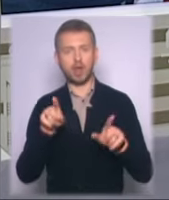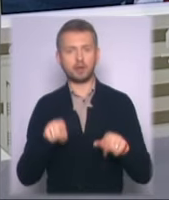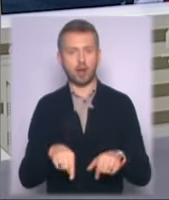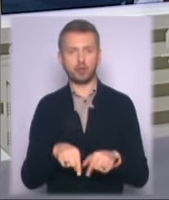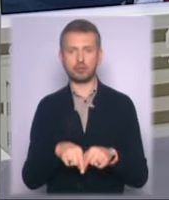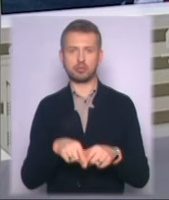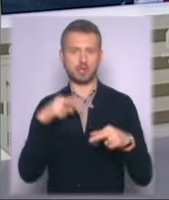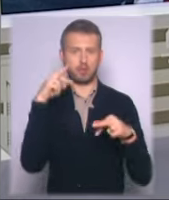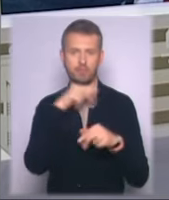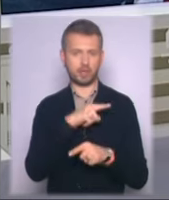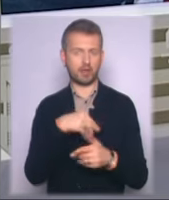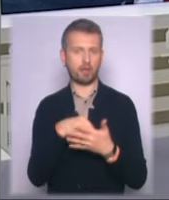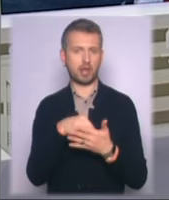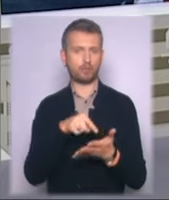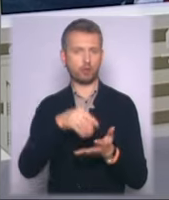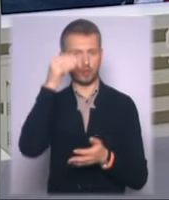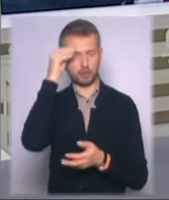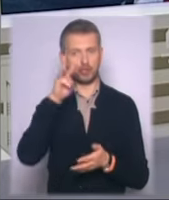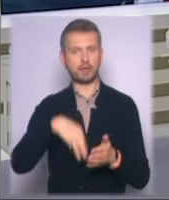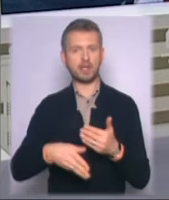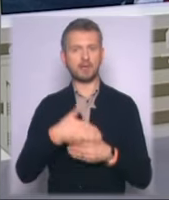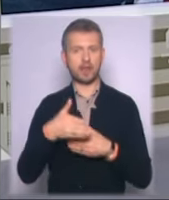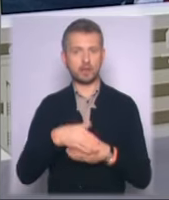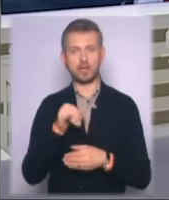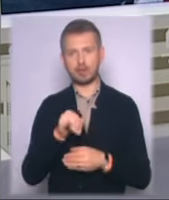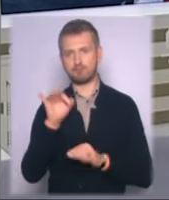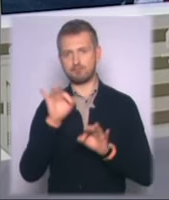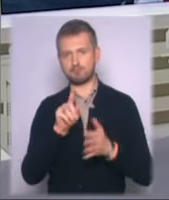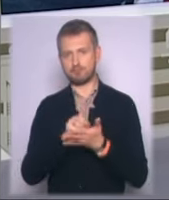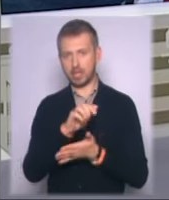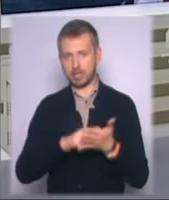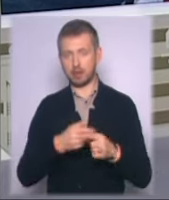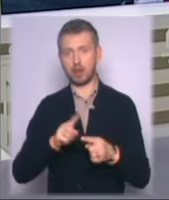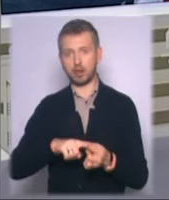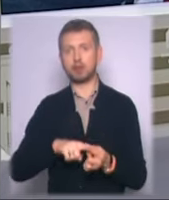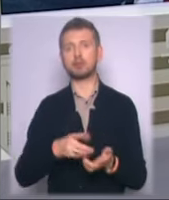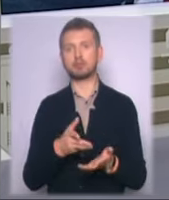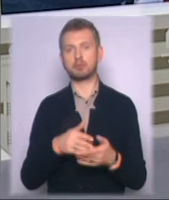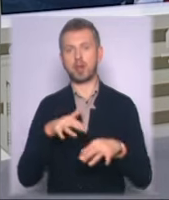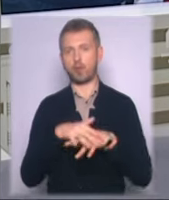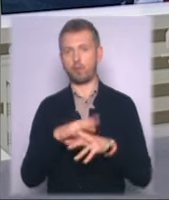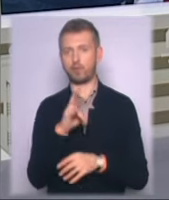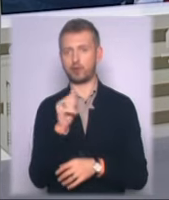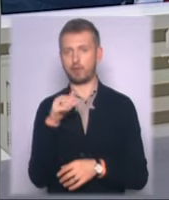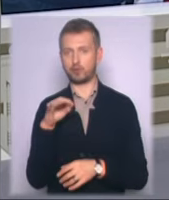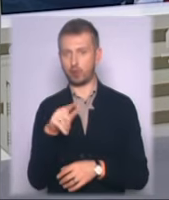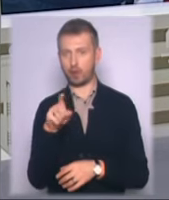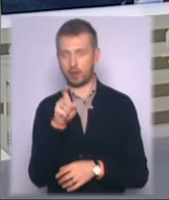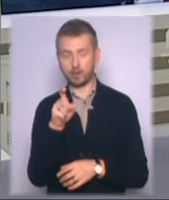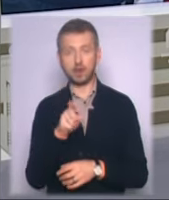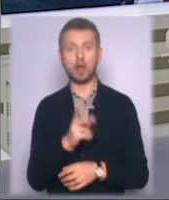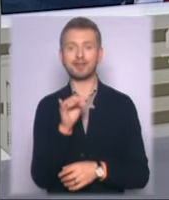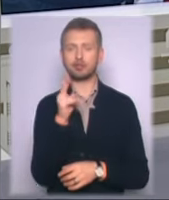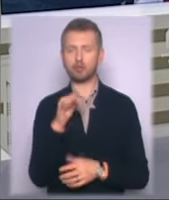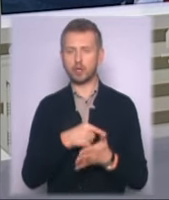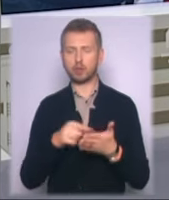неправомірні з фінансової точки зору штрафні санкції та пені, які місто нараховує «Нафтогаз». Віталій Кличко наголосив, що тривалі вимкнення